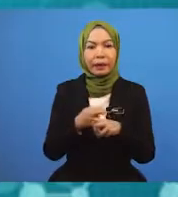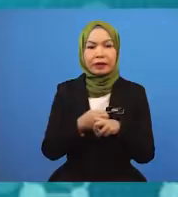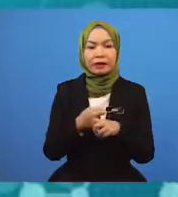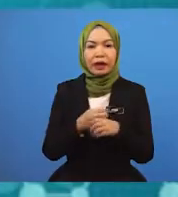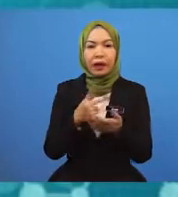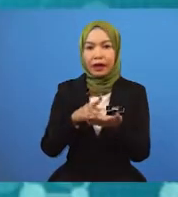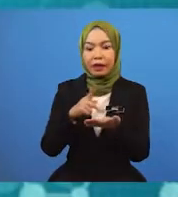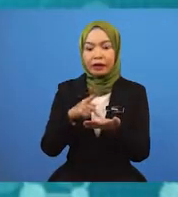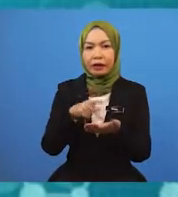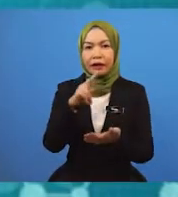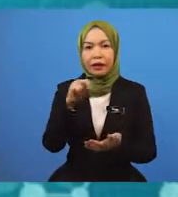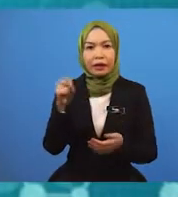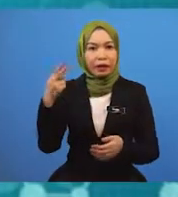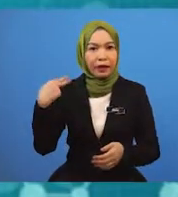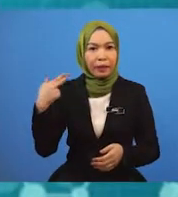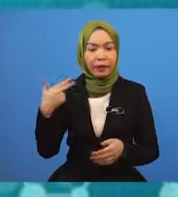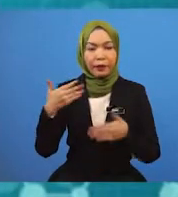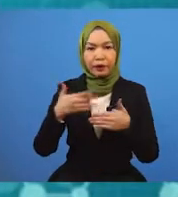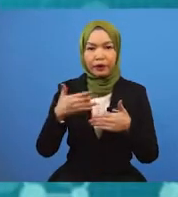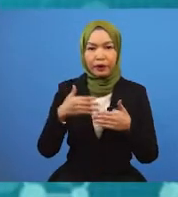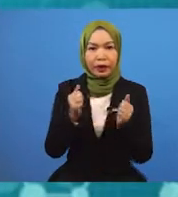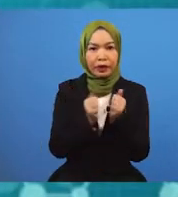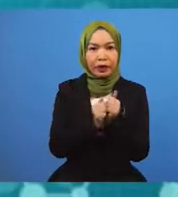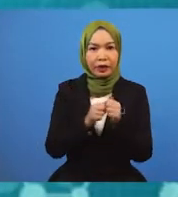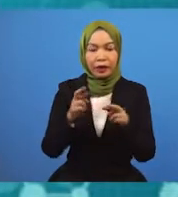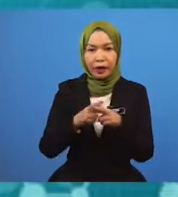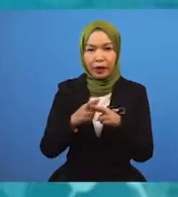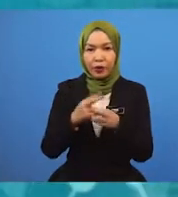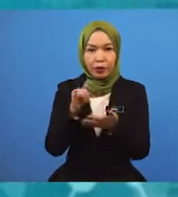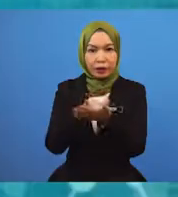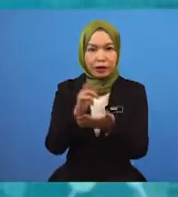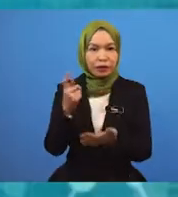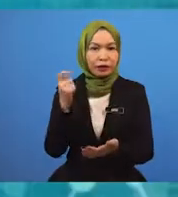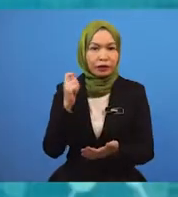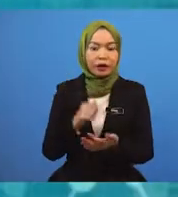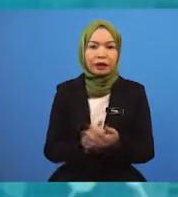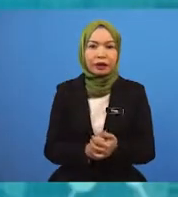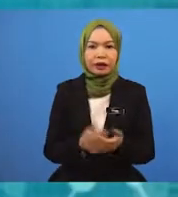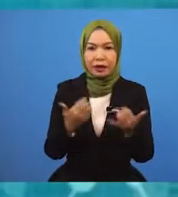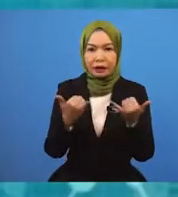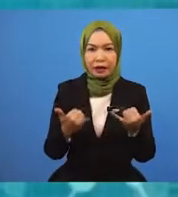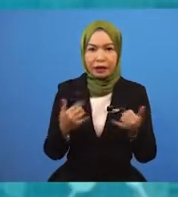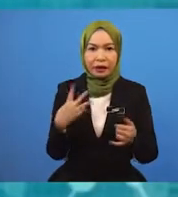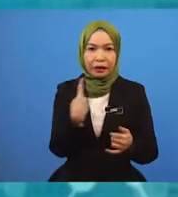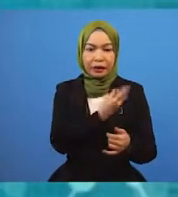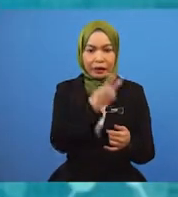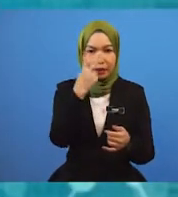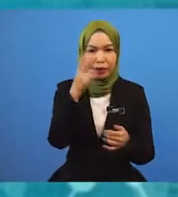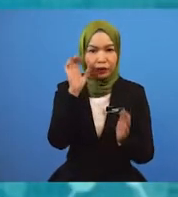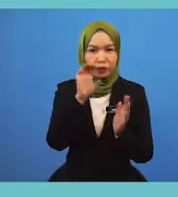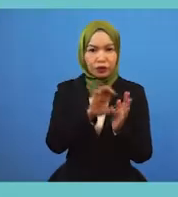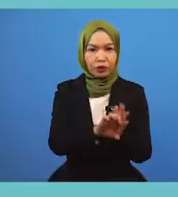pengiraan haba penutralan dengan rumus-rumus itu tadi. Sekarang kita perhatikan